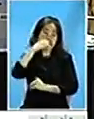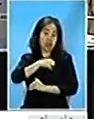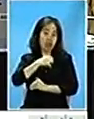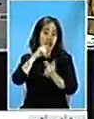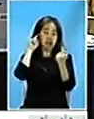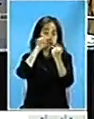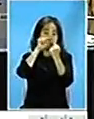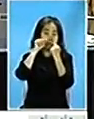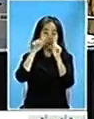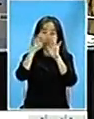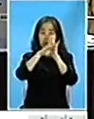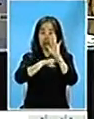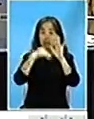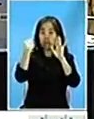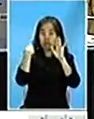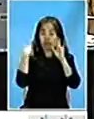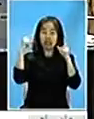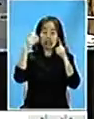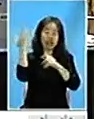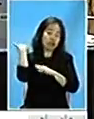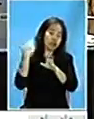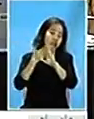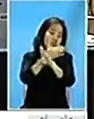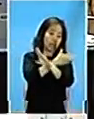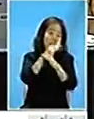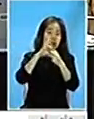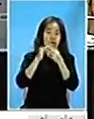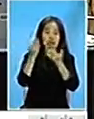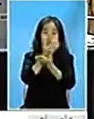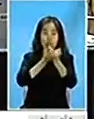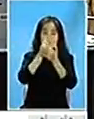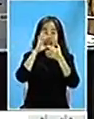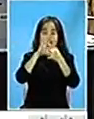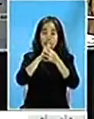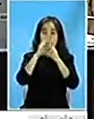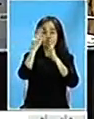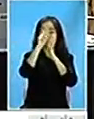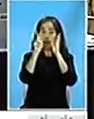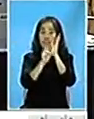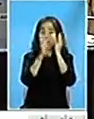ที่เราได้มีการพิจารณาเรื่องรัฐธรรมนูญเนี่ยเราได้มีการอนุโลมนะครับในมาตร